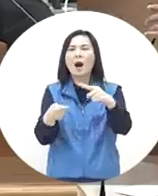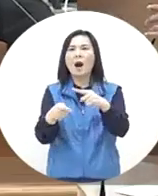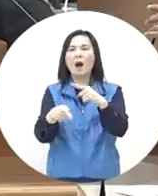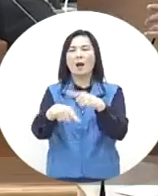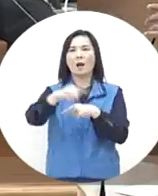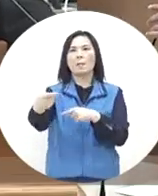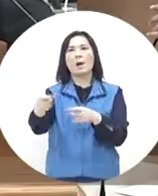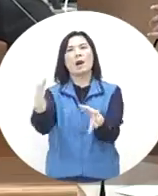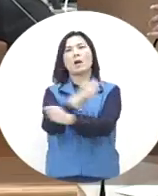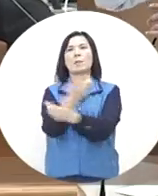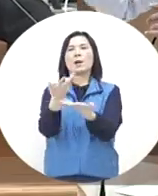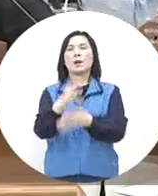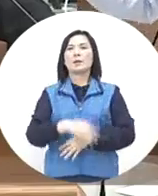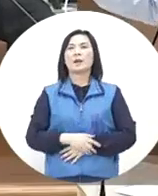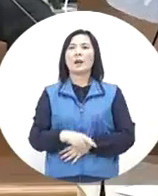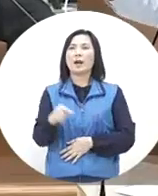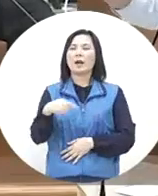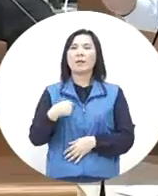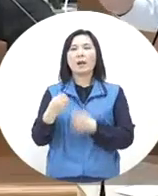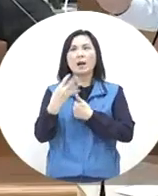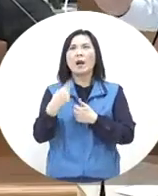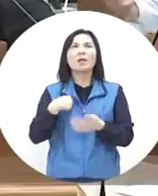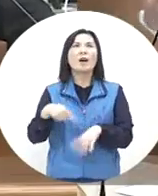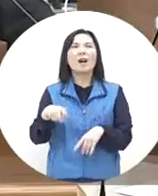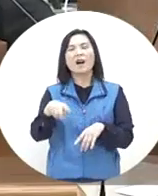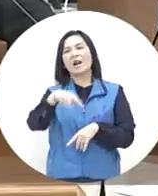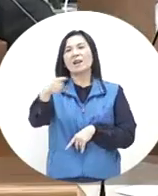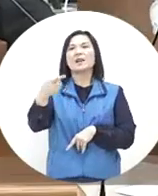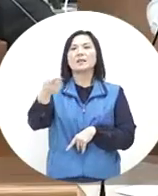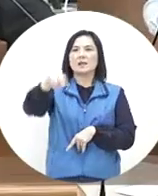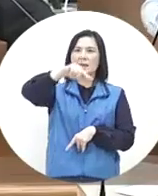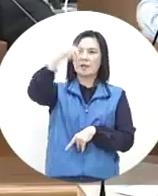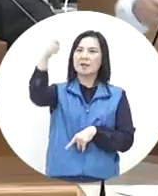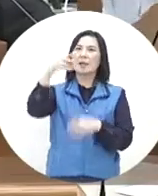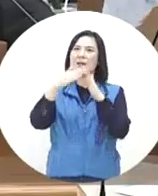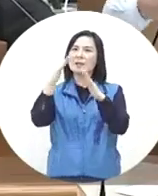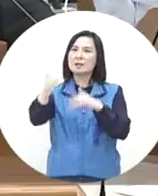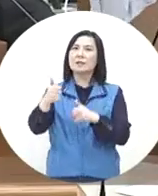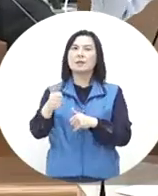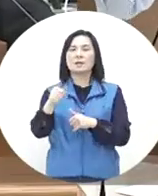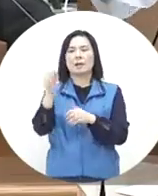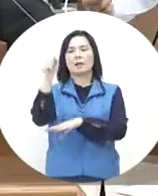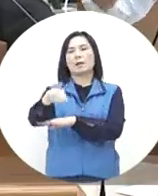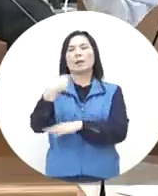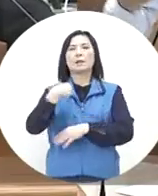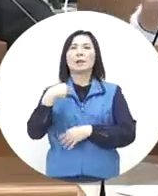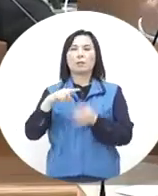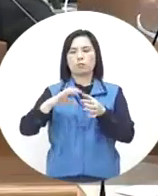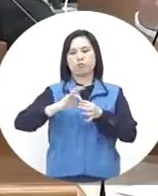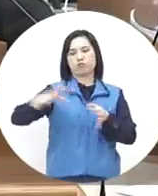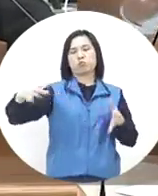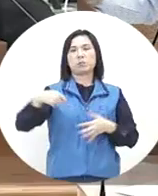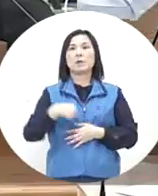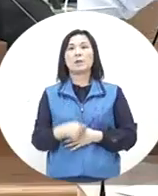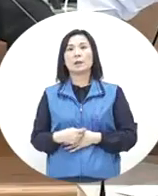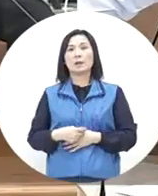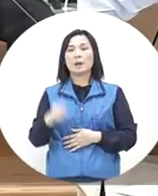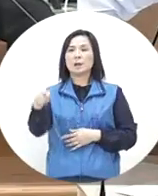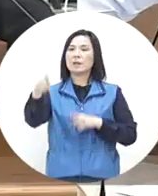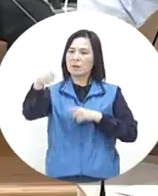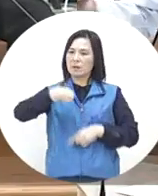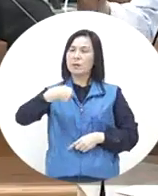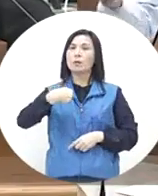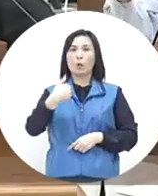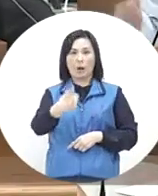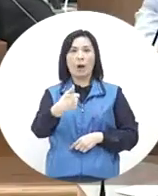拍摄那是丁吉林市长答应的代志，跟我无关系。哎，这我嘛会惊呢，因为你嘛对我足好诶，咱地方